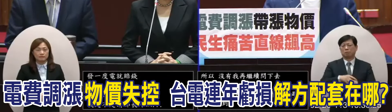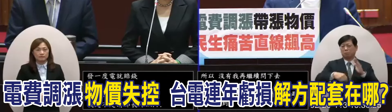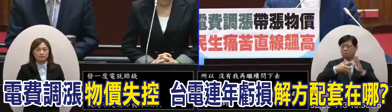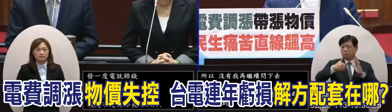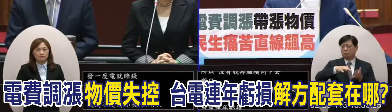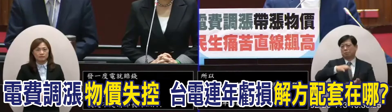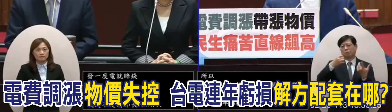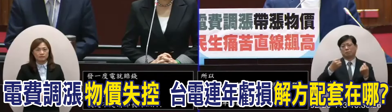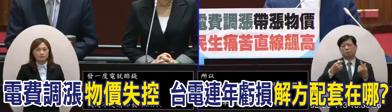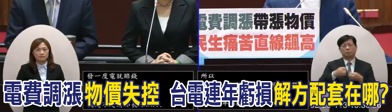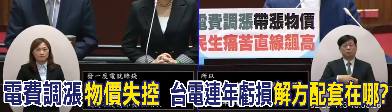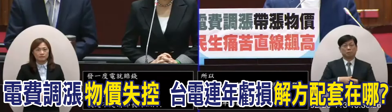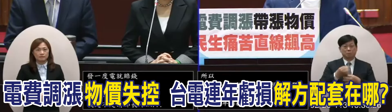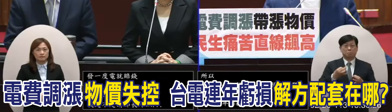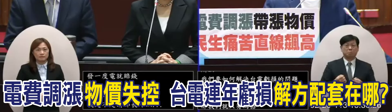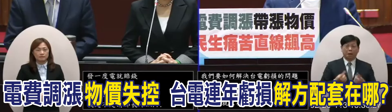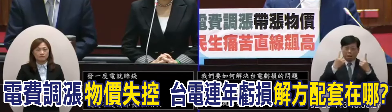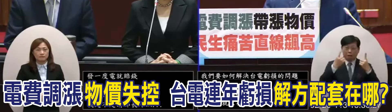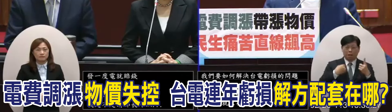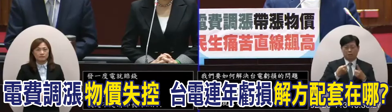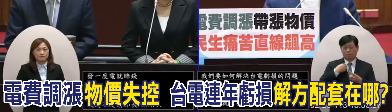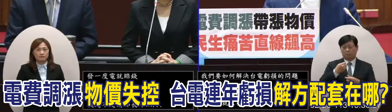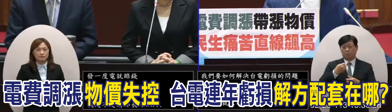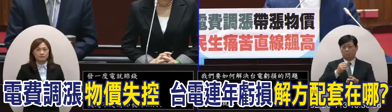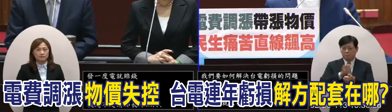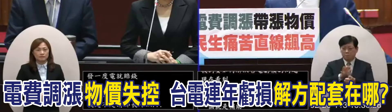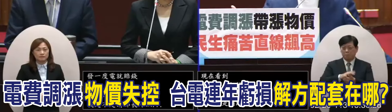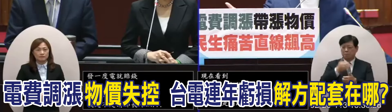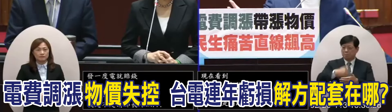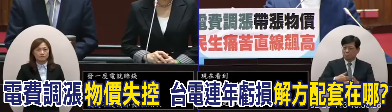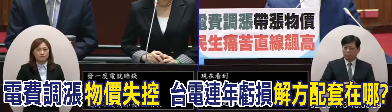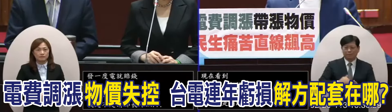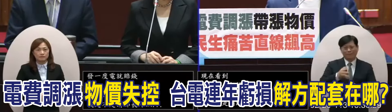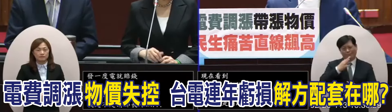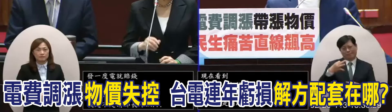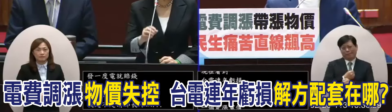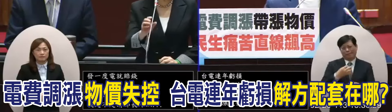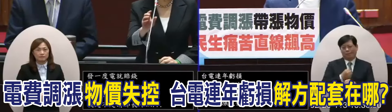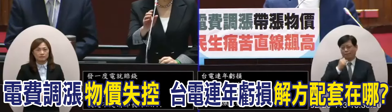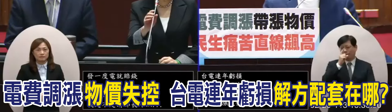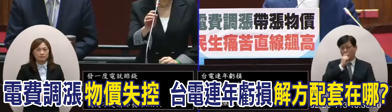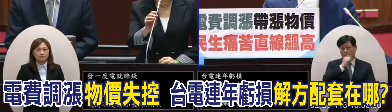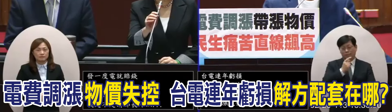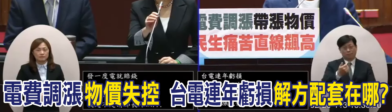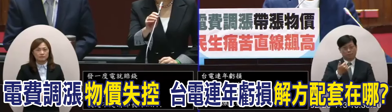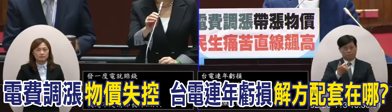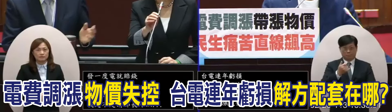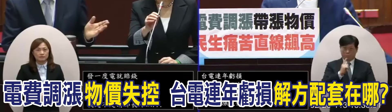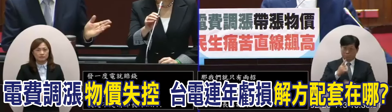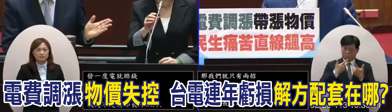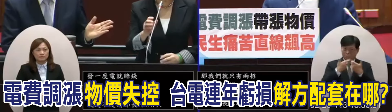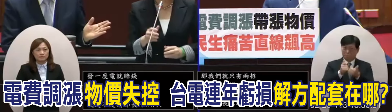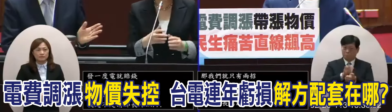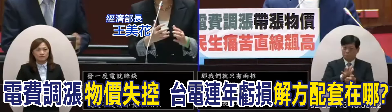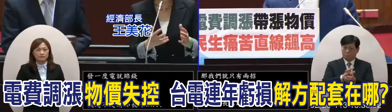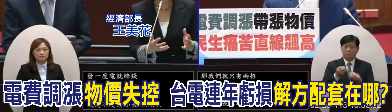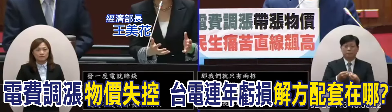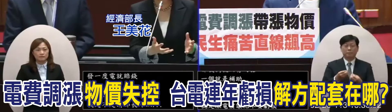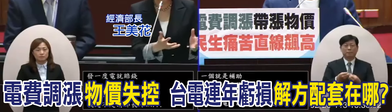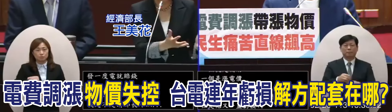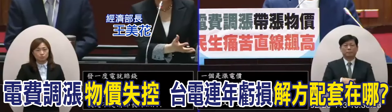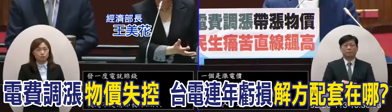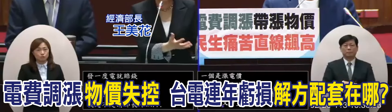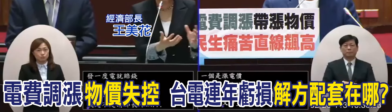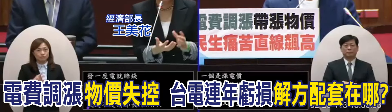院长你讲的，就是要涨电价让它不要亏损。但是它又一直亏损啊！你到底要怎么样子让它不会亏损？ 那 因为这